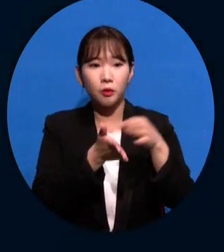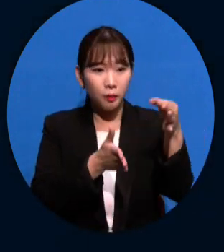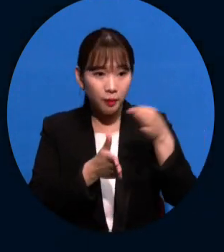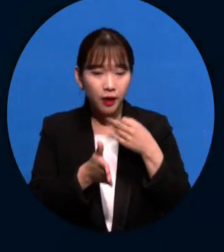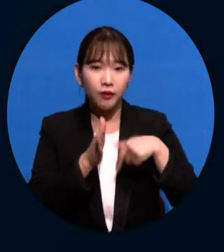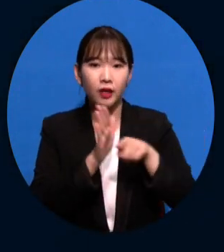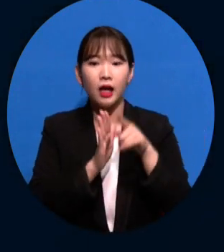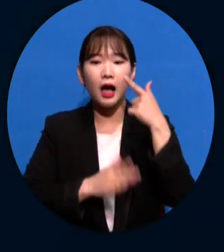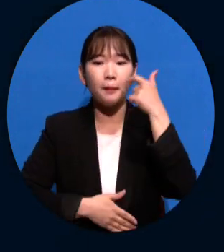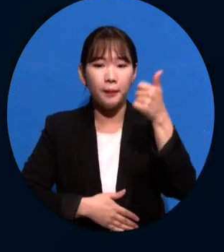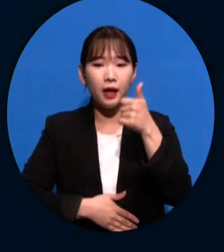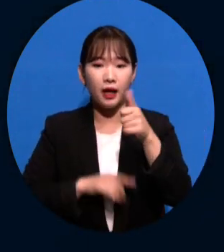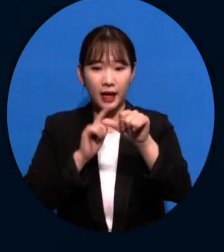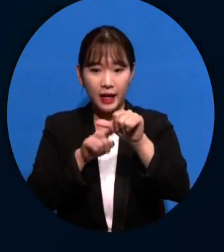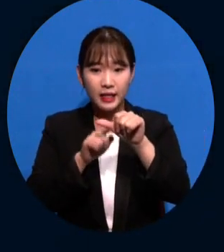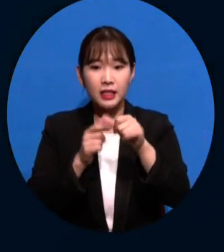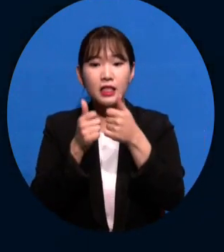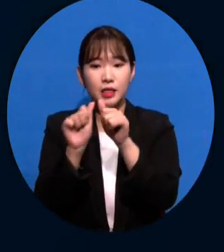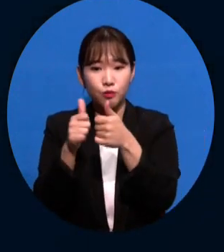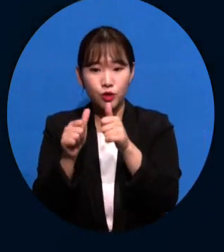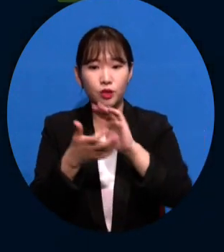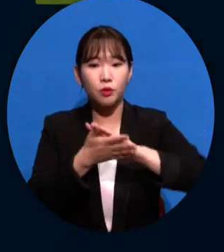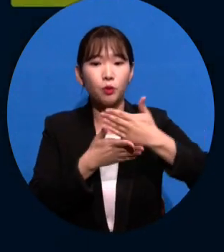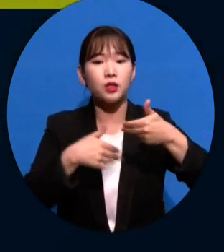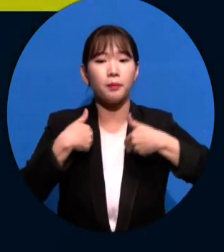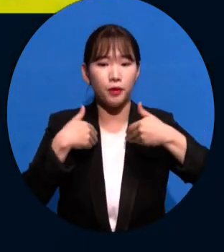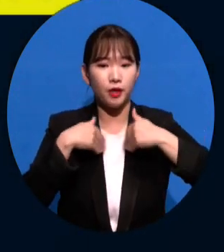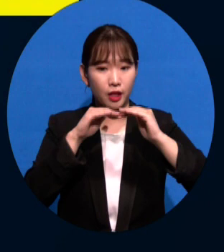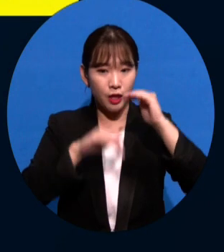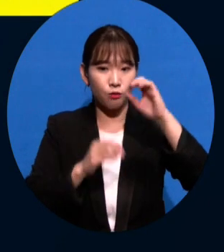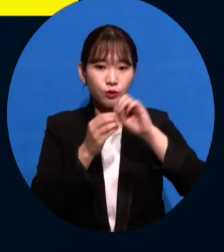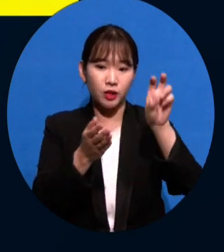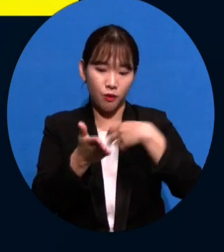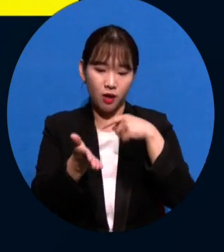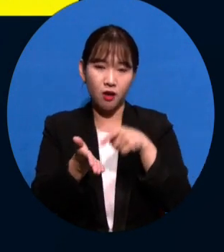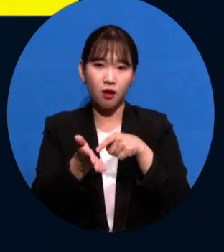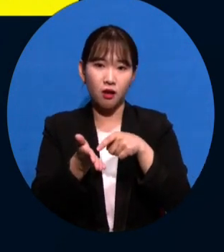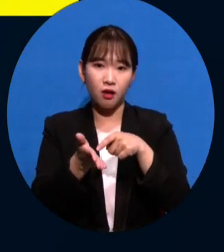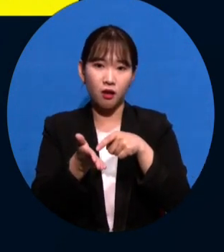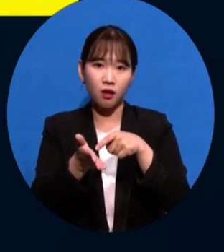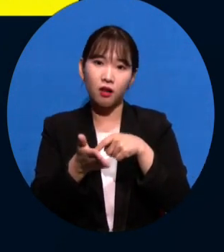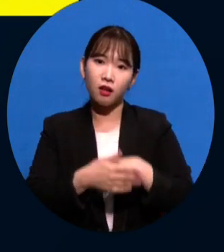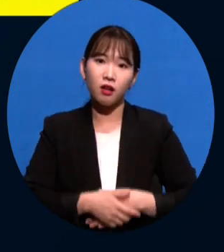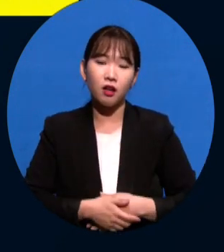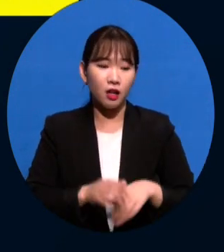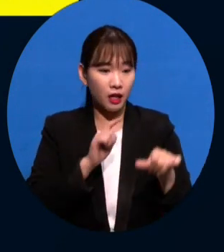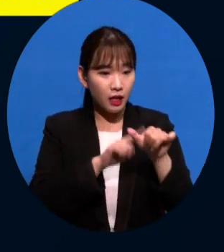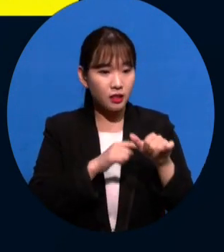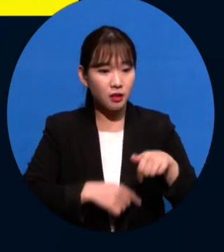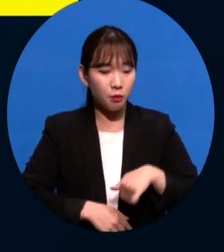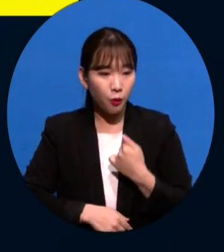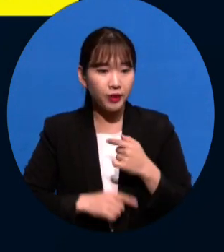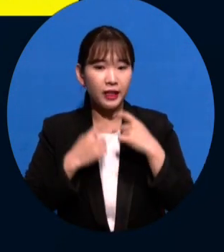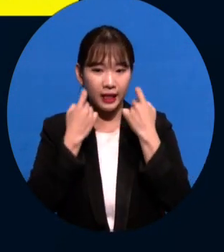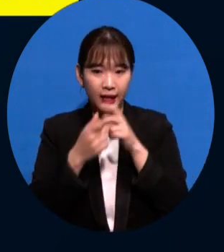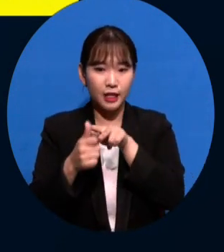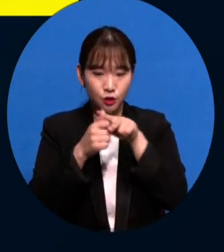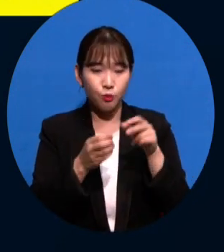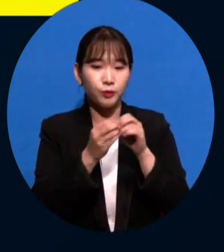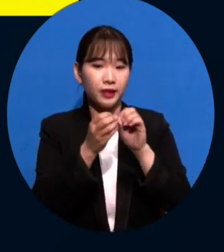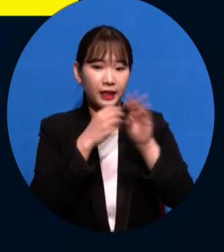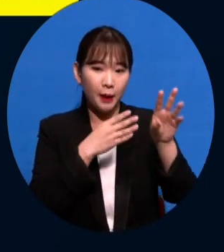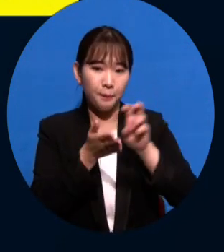위해 아버지인 A씨의 신분증과 통장이 필요하다는 내용이 담겨 있었습니다. A씨는 자신의 신상 정보를